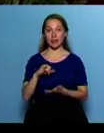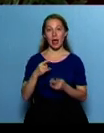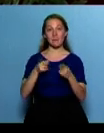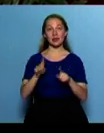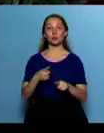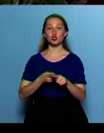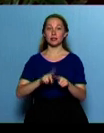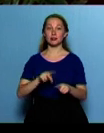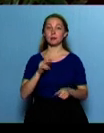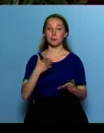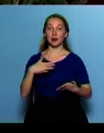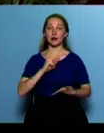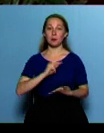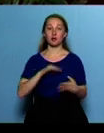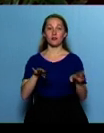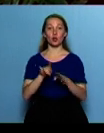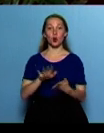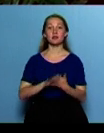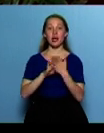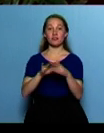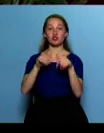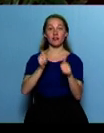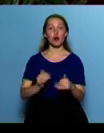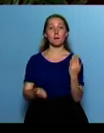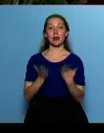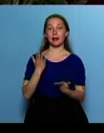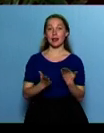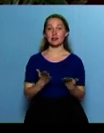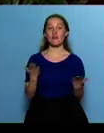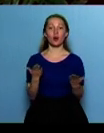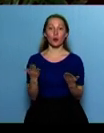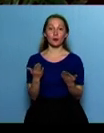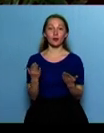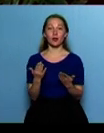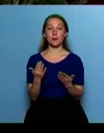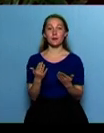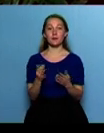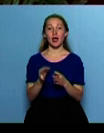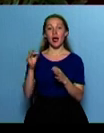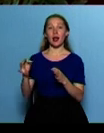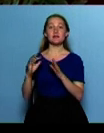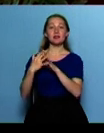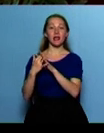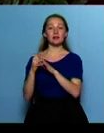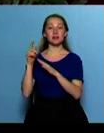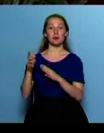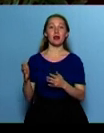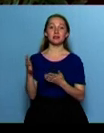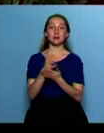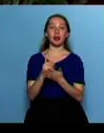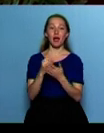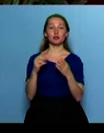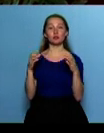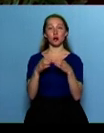мы работаем в такой заявочной форме. Если в каком-то населенном пункте собирается группа не менее